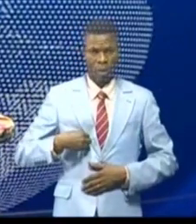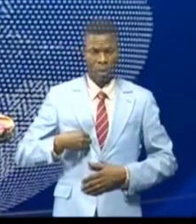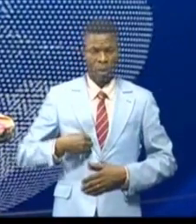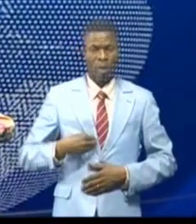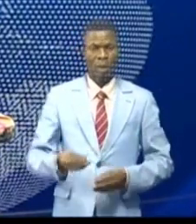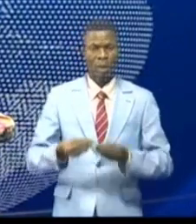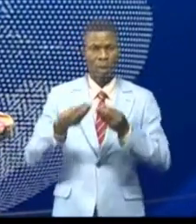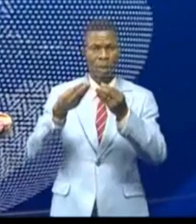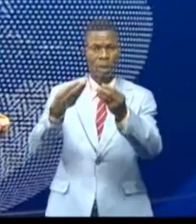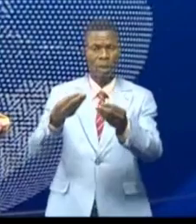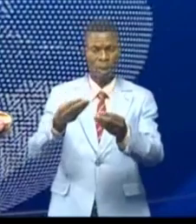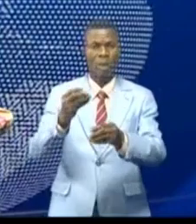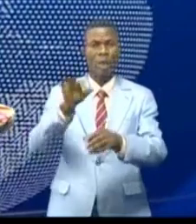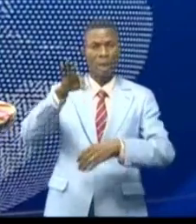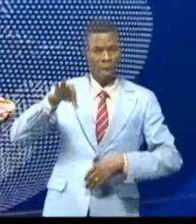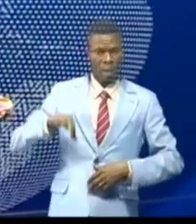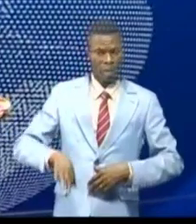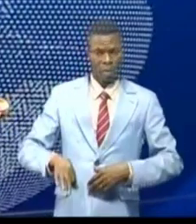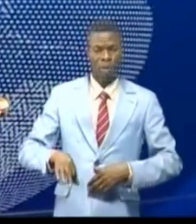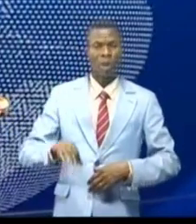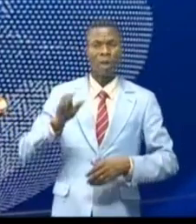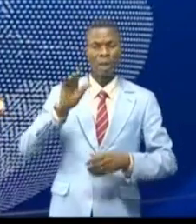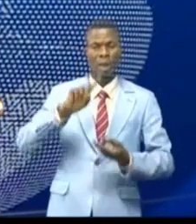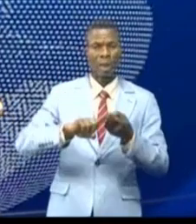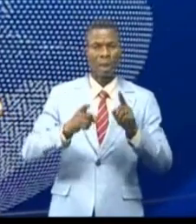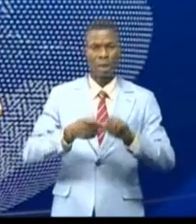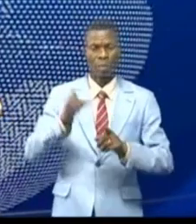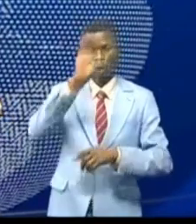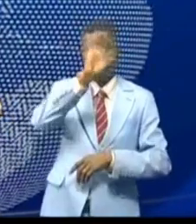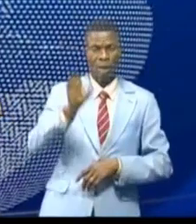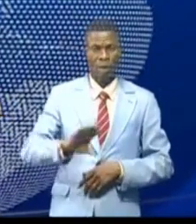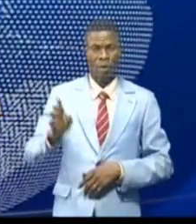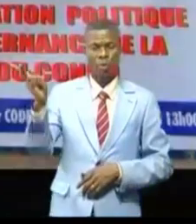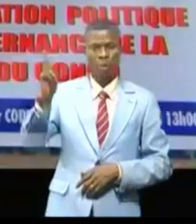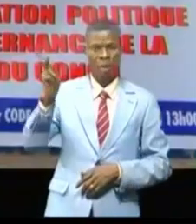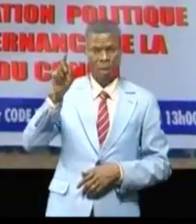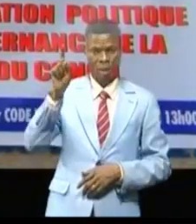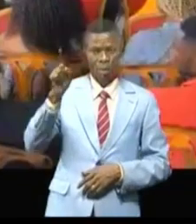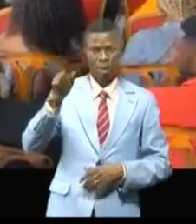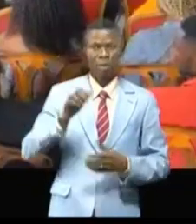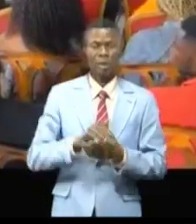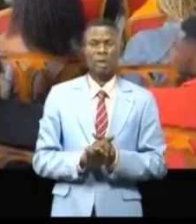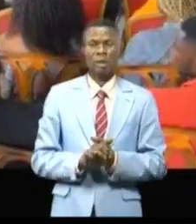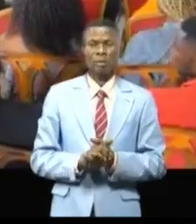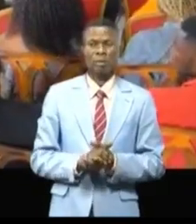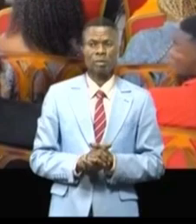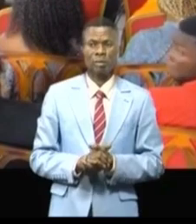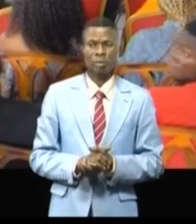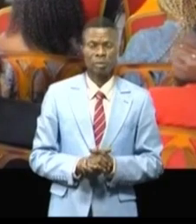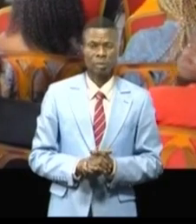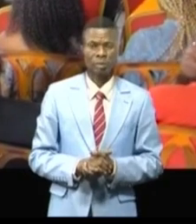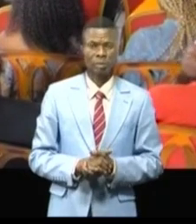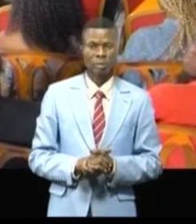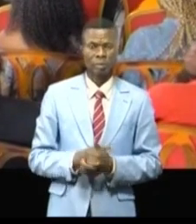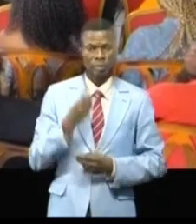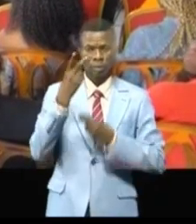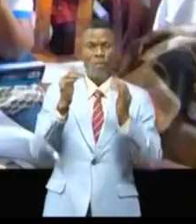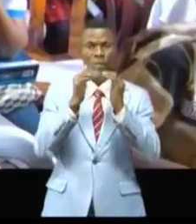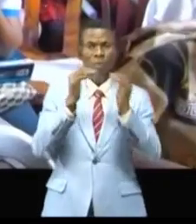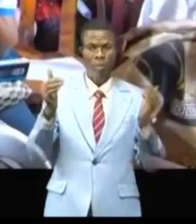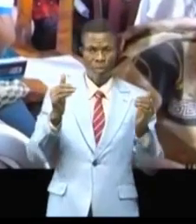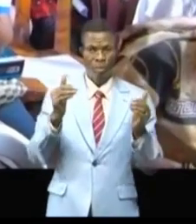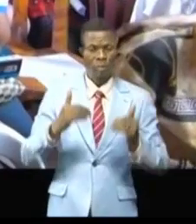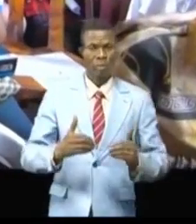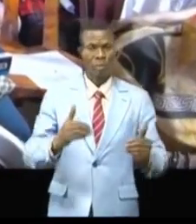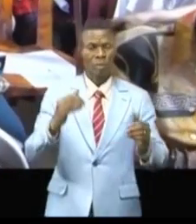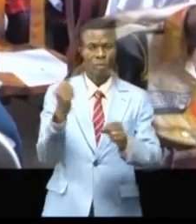présenté ses avantages à ses semblables de la commune de Kingabwa. Les femmes de la Ronde pour la paix poursuivent leur